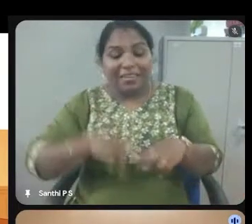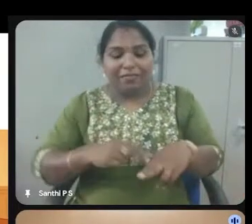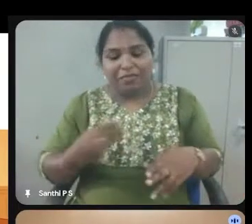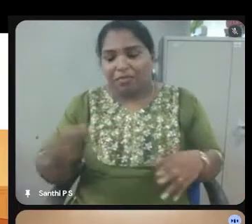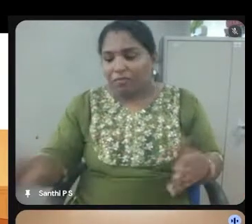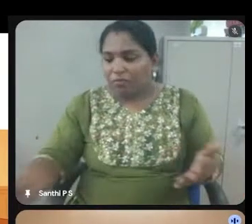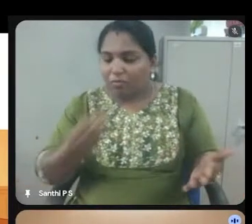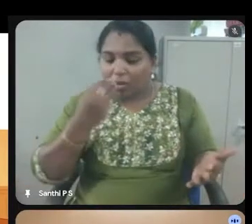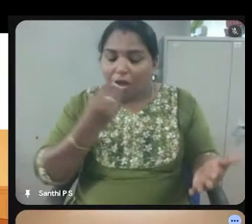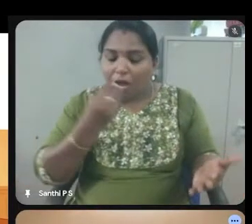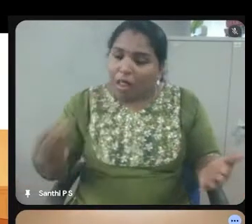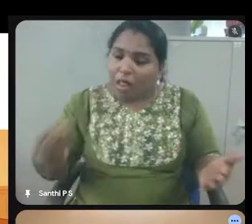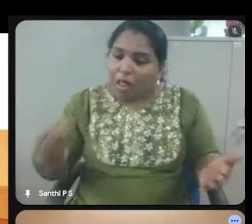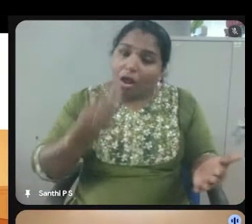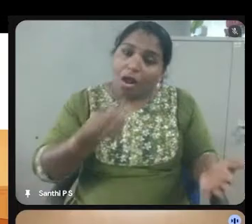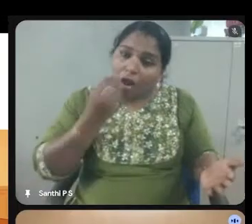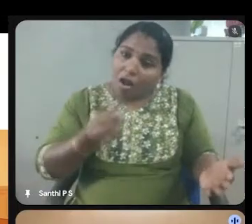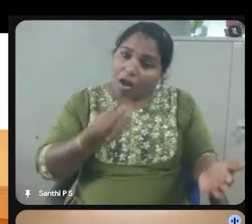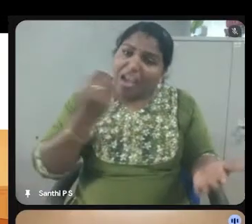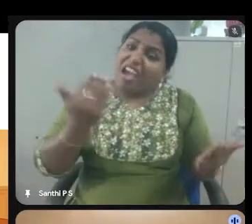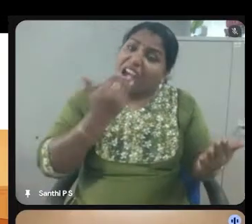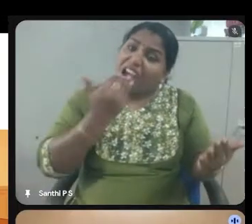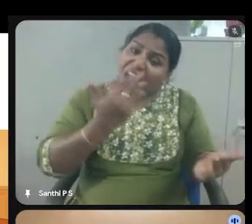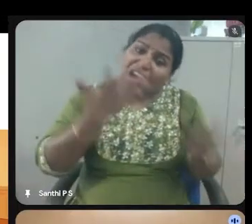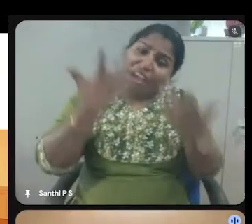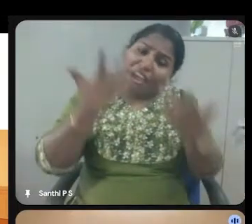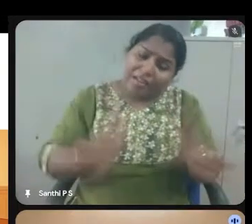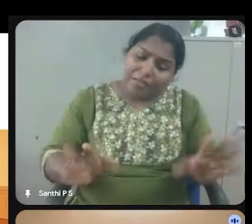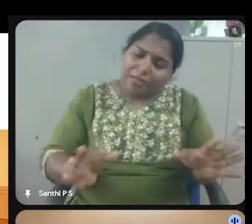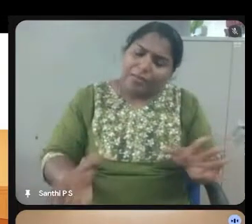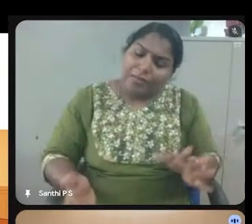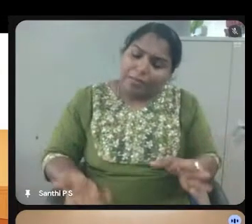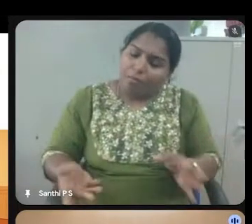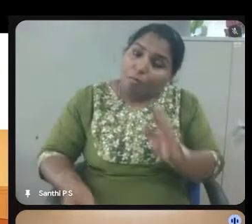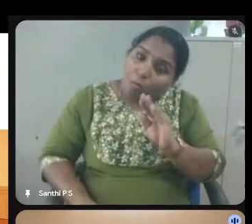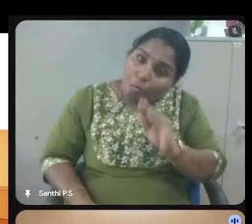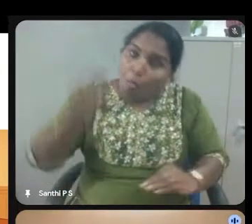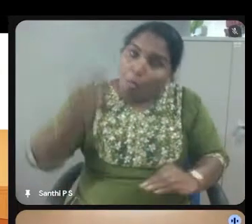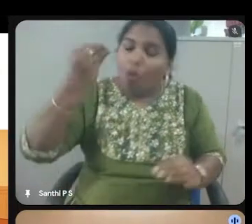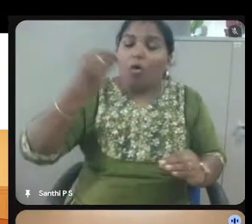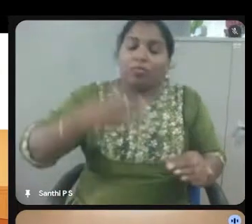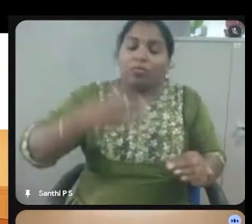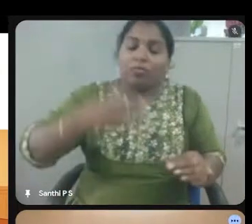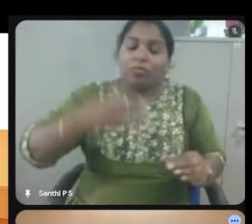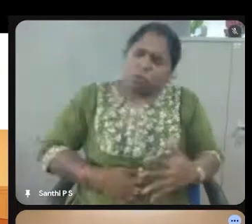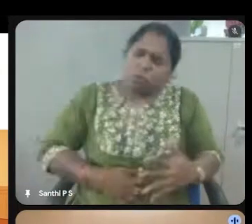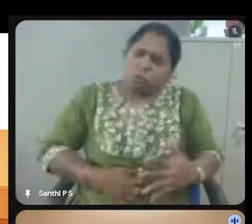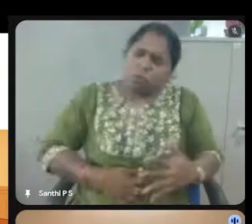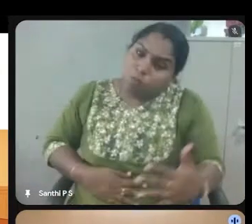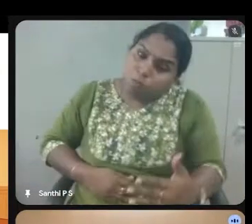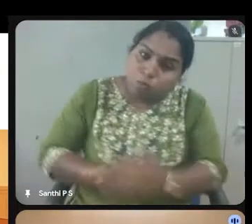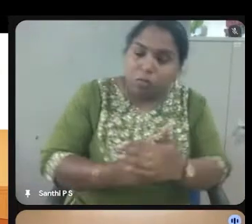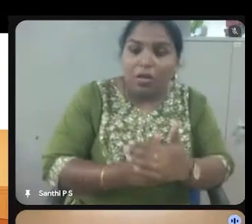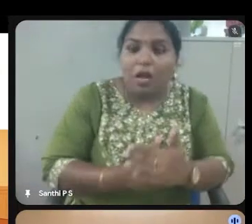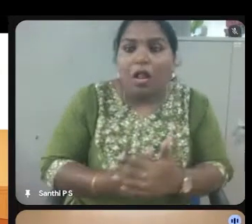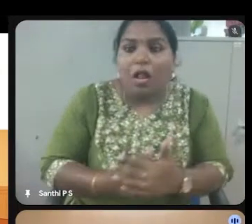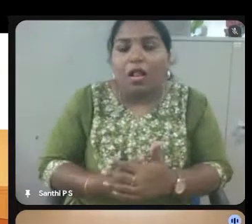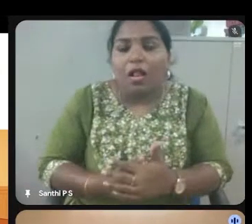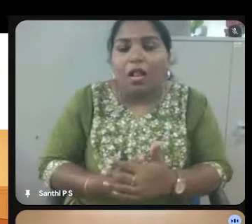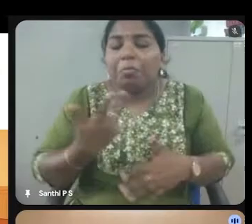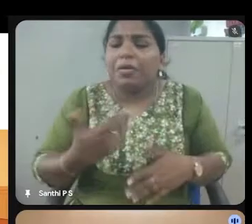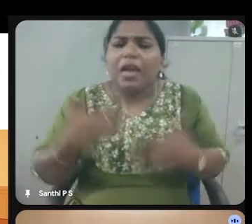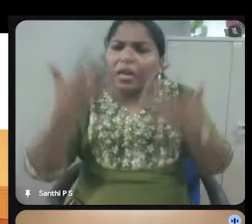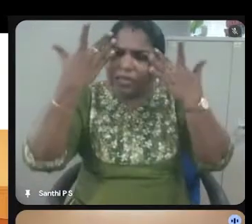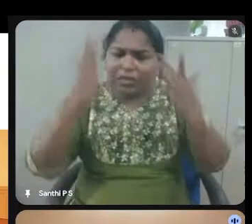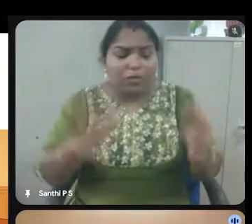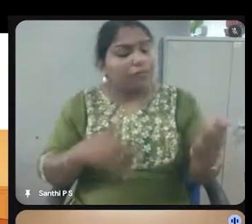വയററിയാതെ കഴിക്കാന്നൊക്കെ പറയില്ലേ, അങ്ങനെ കുട്ടിക്ക് ആവശ്യത്തിനെക്കാട്ടിയും കൂടുതൽ ഭക്ഷണം കഴിക്കുകയും കൂട്ടത്തില് സ്ക്രീൻ ടൈം കൂടുതൽ കാരണം